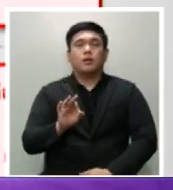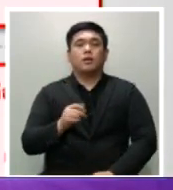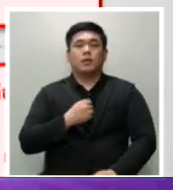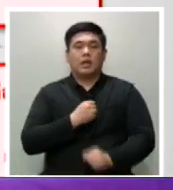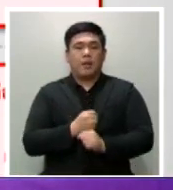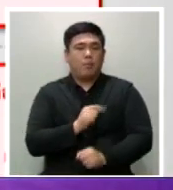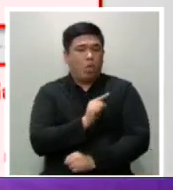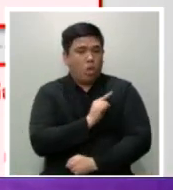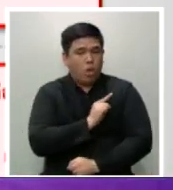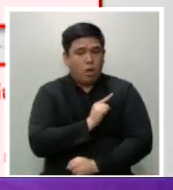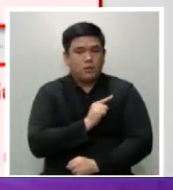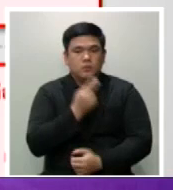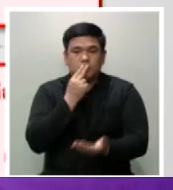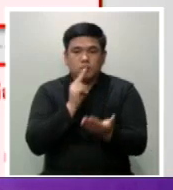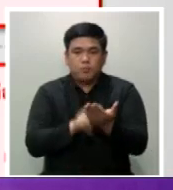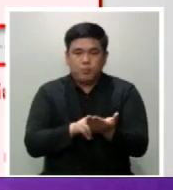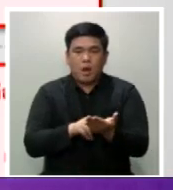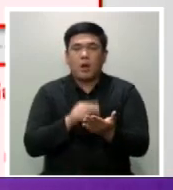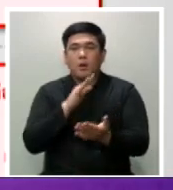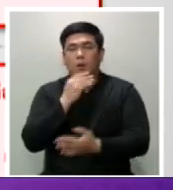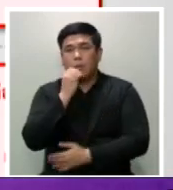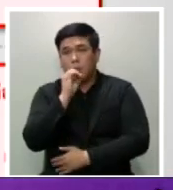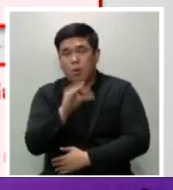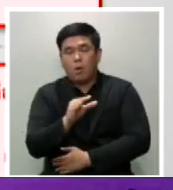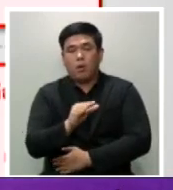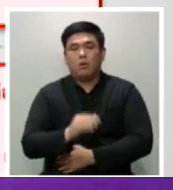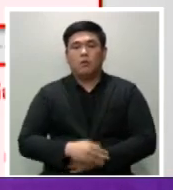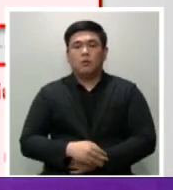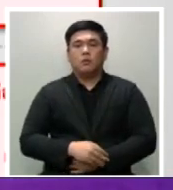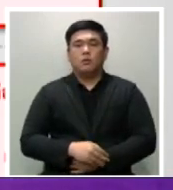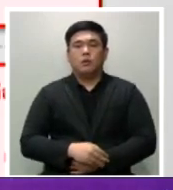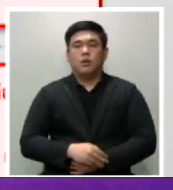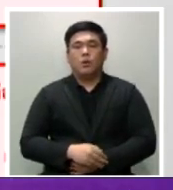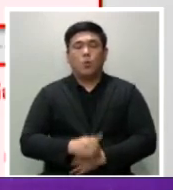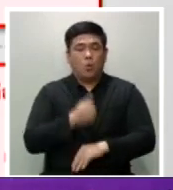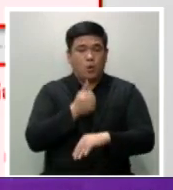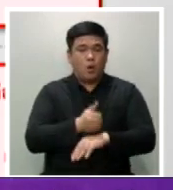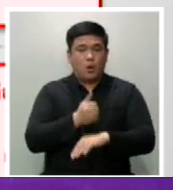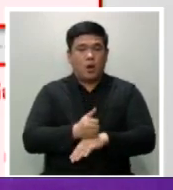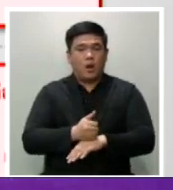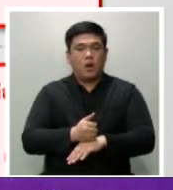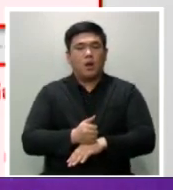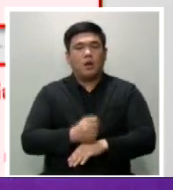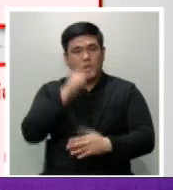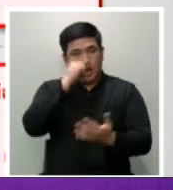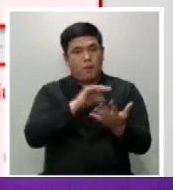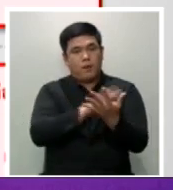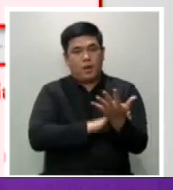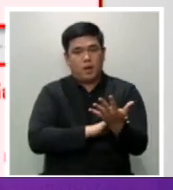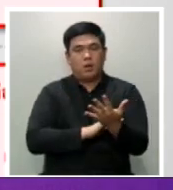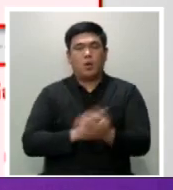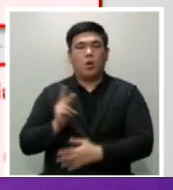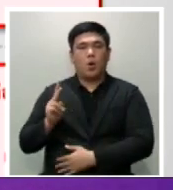องทำจดหมายมาถึงแล้วก็ร้องว่าเรียนท่านผู้นำประเทศไทยท่านจะเป็นคสช.